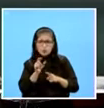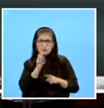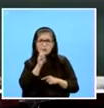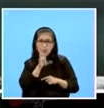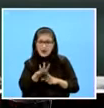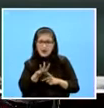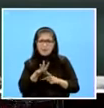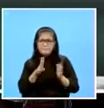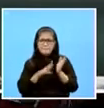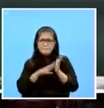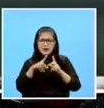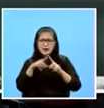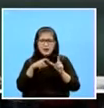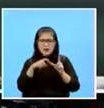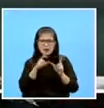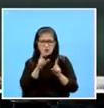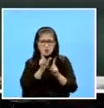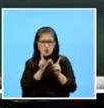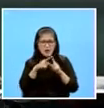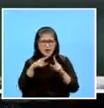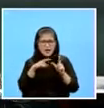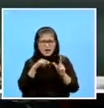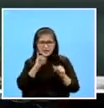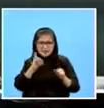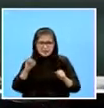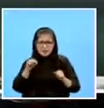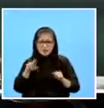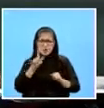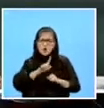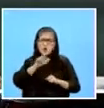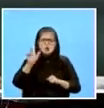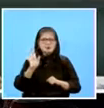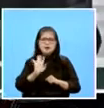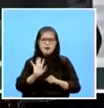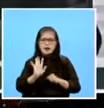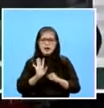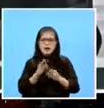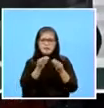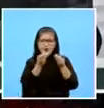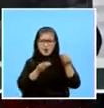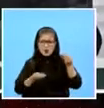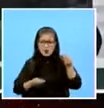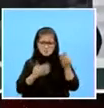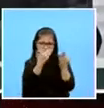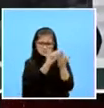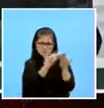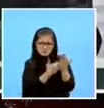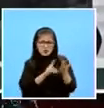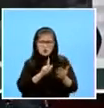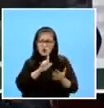Selatan tidak lolos karena tidak memenuhi syarat pada kepengurusan dan juga keanggotaan PBB.